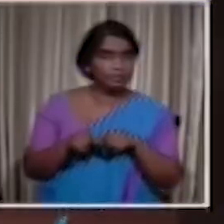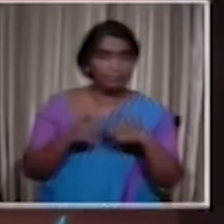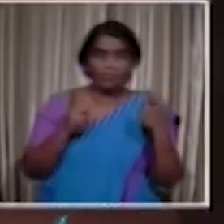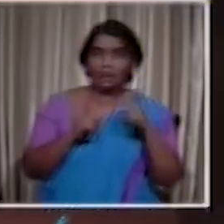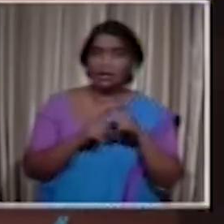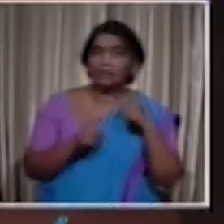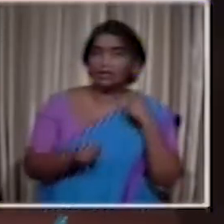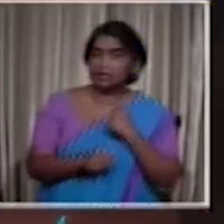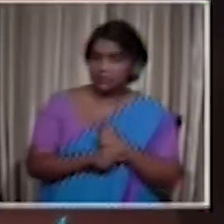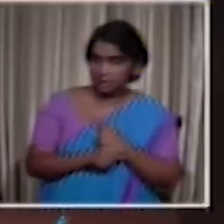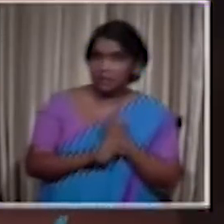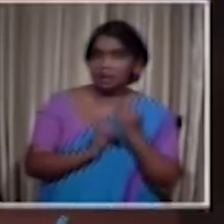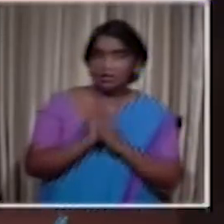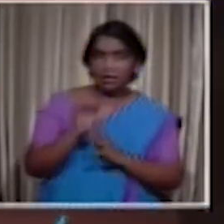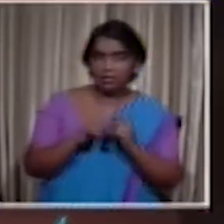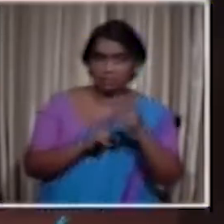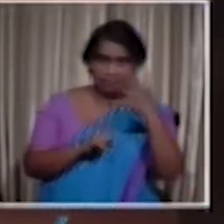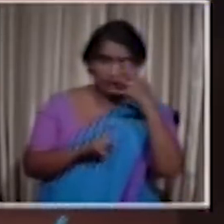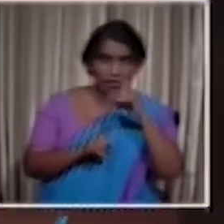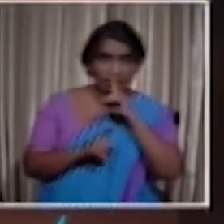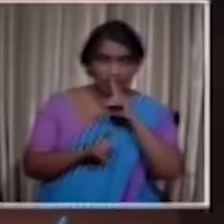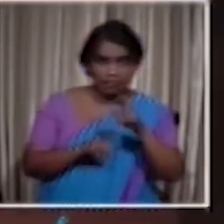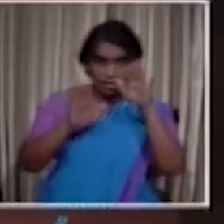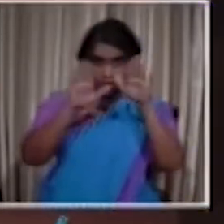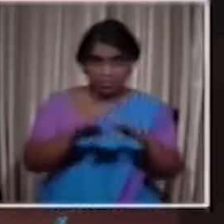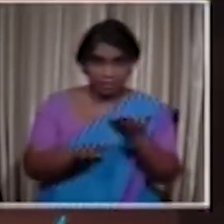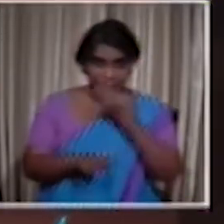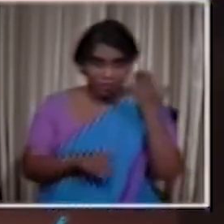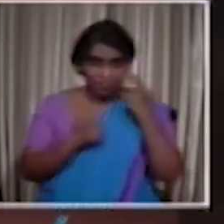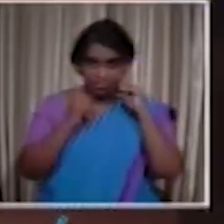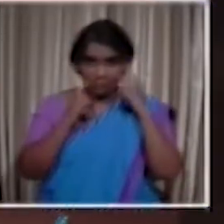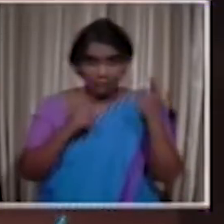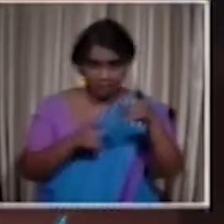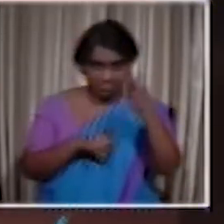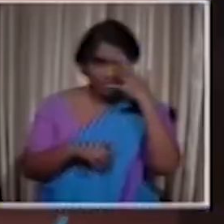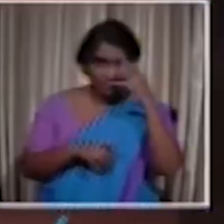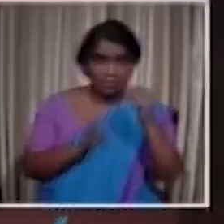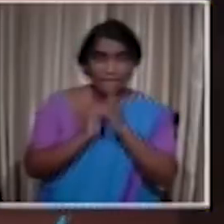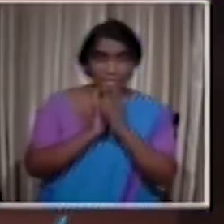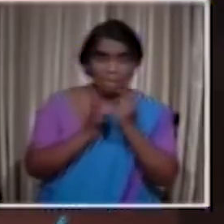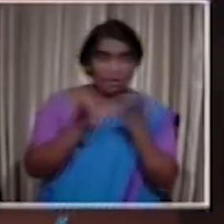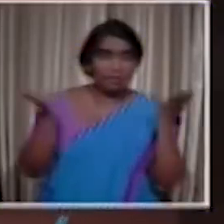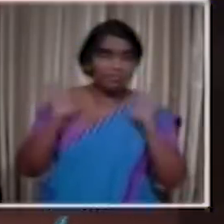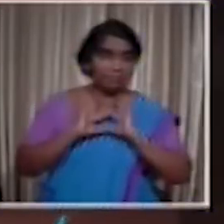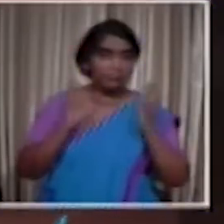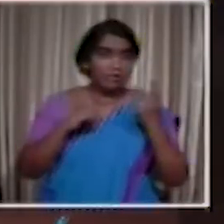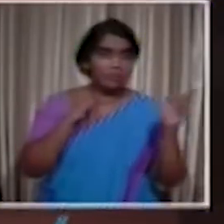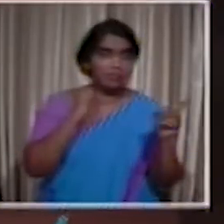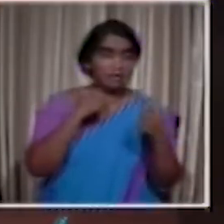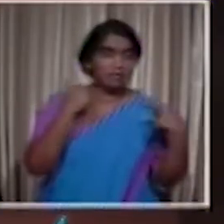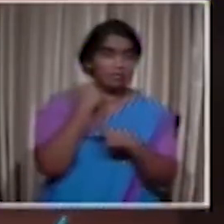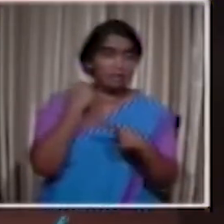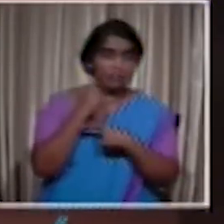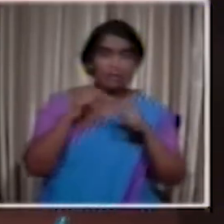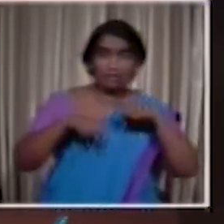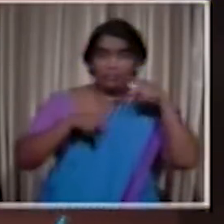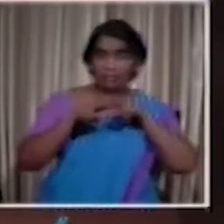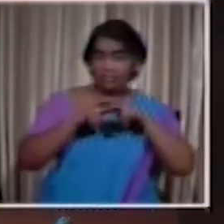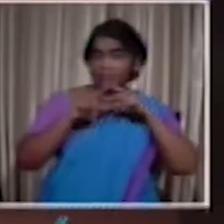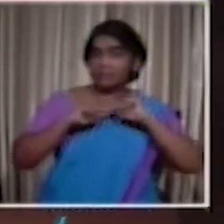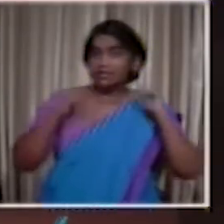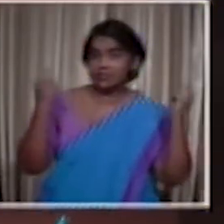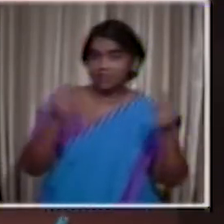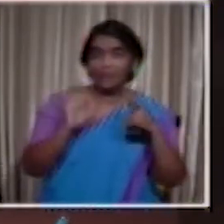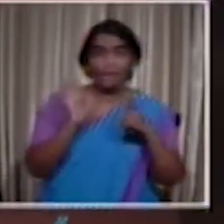ගුණවර්ධන මන්ත්‍රීතුමාට මේවා කියනකොට උතන ඉන්න පුළුවන්ද කියලා. ඔබතුමාට මතකද පන්සල් වට කරලා කටු කම්බි ගැහුවා? ඔබතුමාට මතකයි